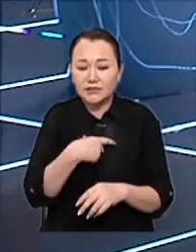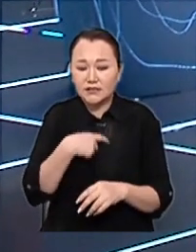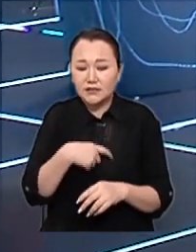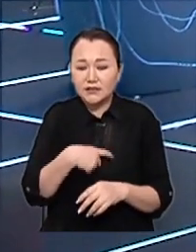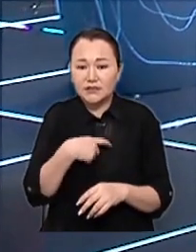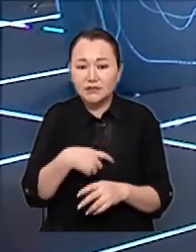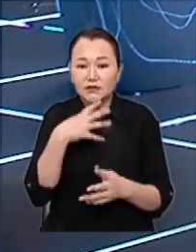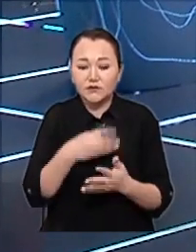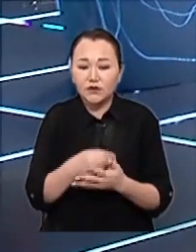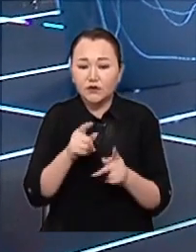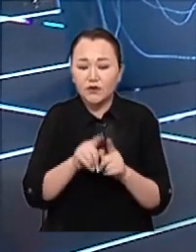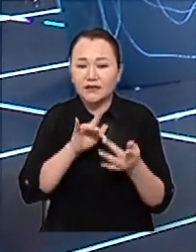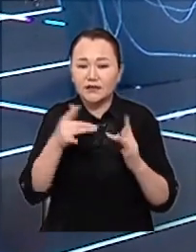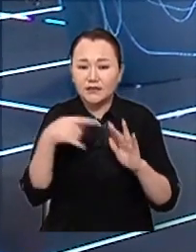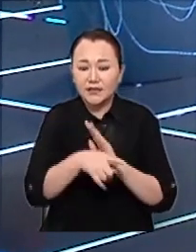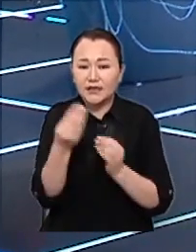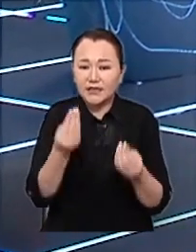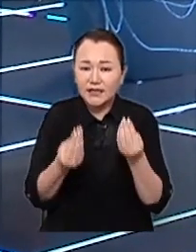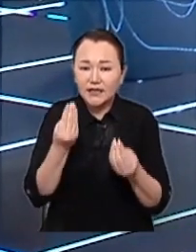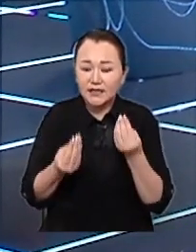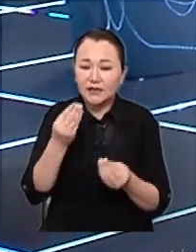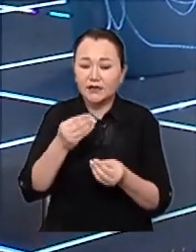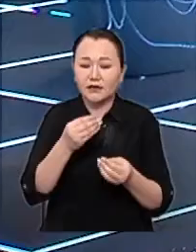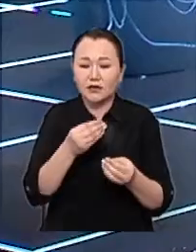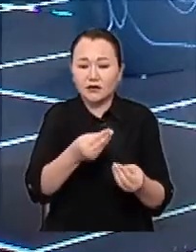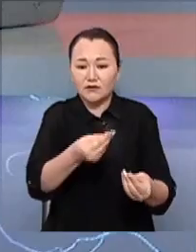осындай интернеттегі ойындарды ойнау арқылы